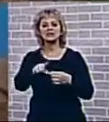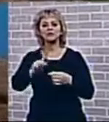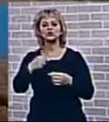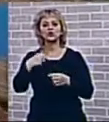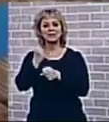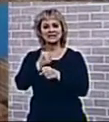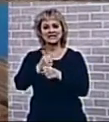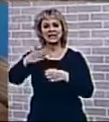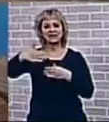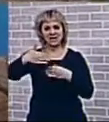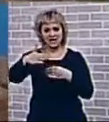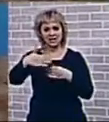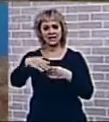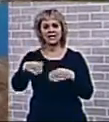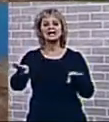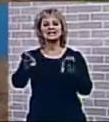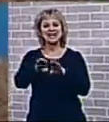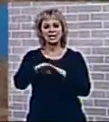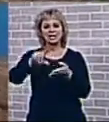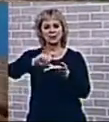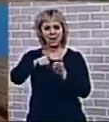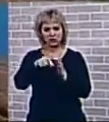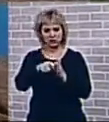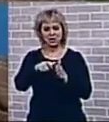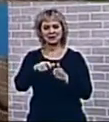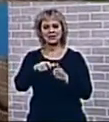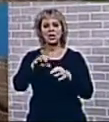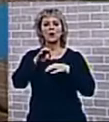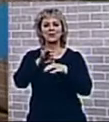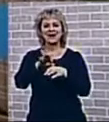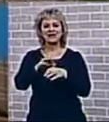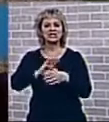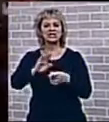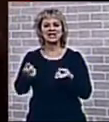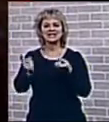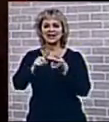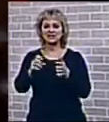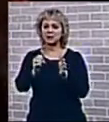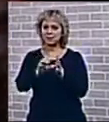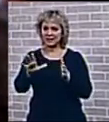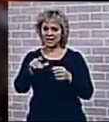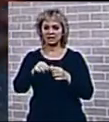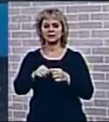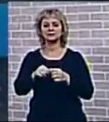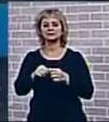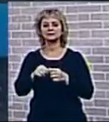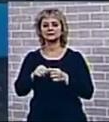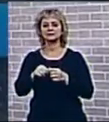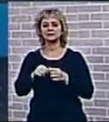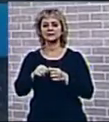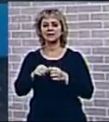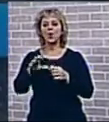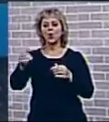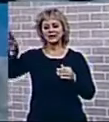нам сделали двери, закрыли помещение, провели независимое питание.